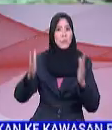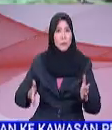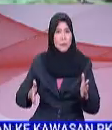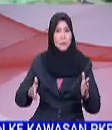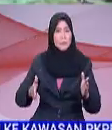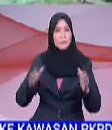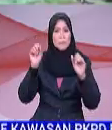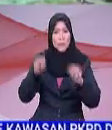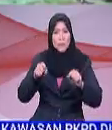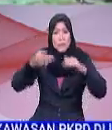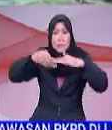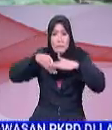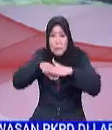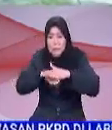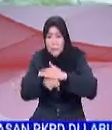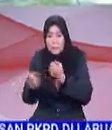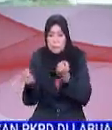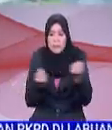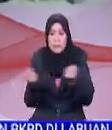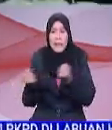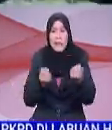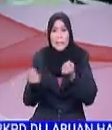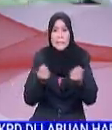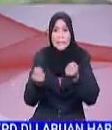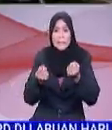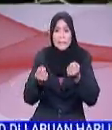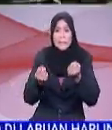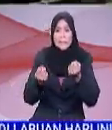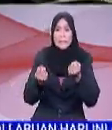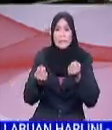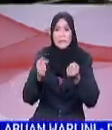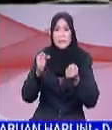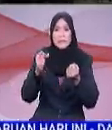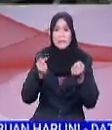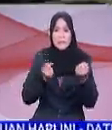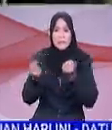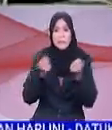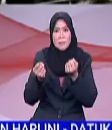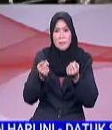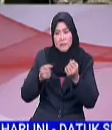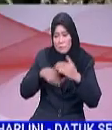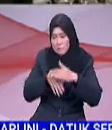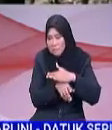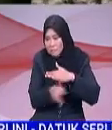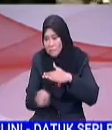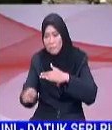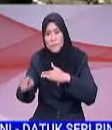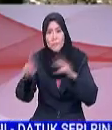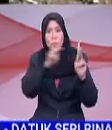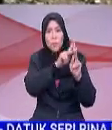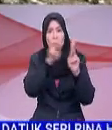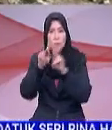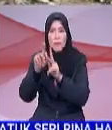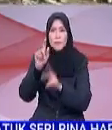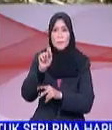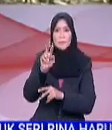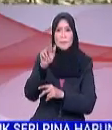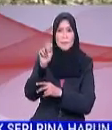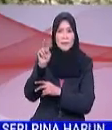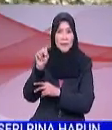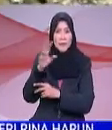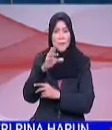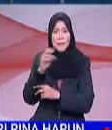hanya dapat dimasuki menggunakan kenderaan pacuan 4 roda atau akses udara, terutamanya di Kampung Terian dan